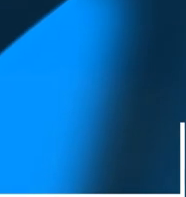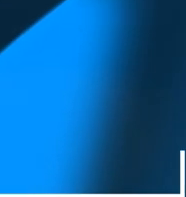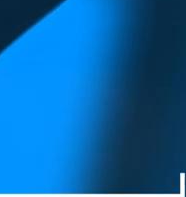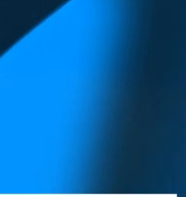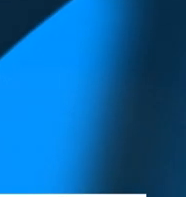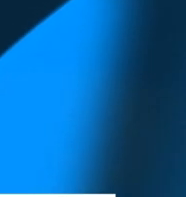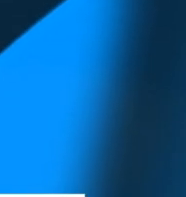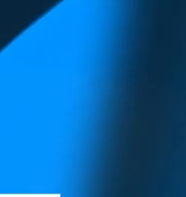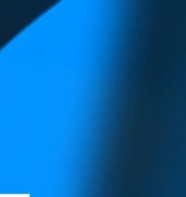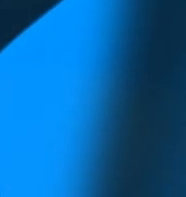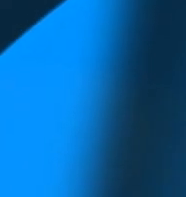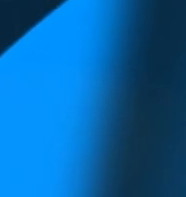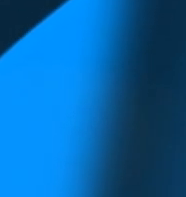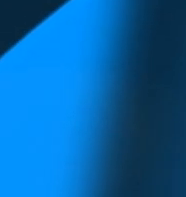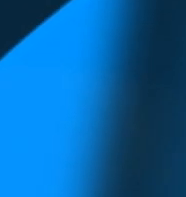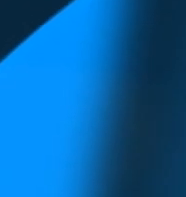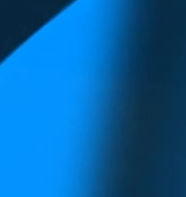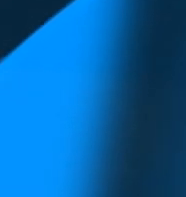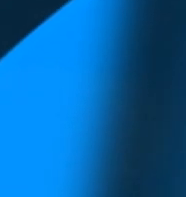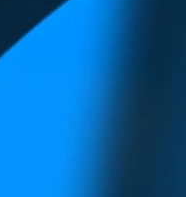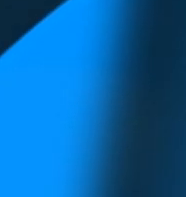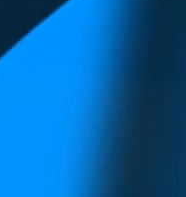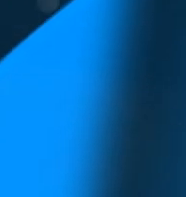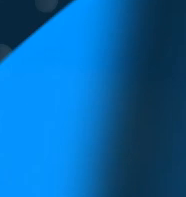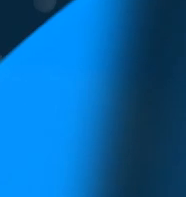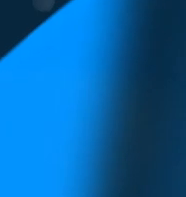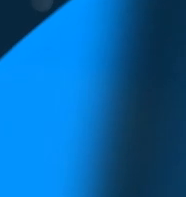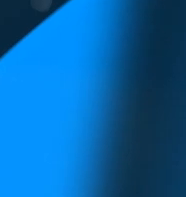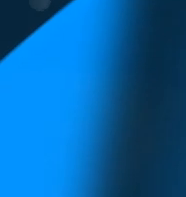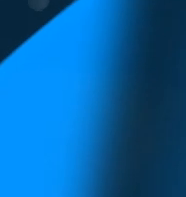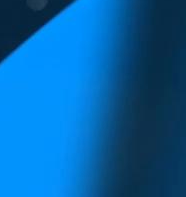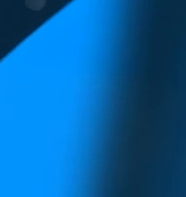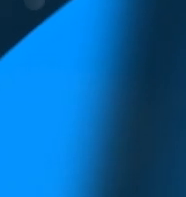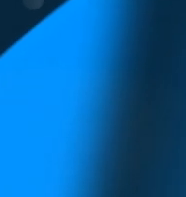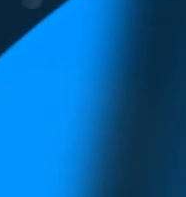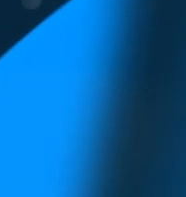අලුත් වීඩියෝ ගැන මුලින්ම දැනගන්න මෙම සීනුව ක්ලික් කරන්න.